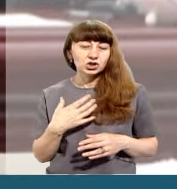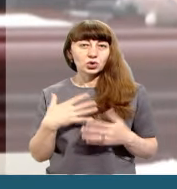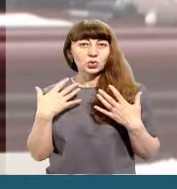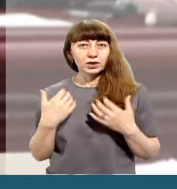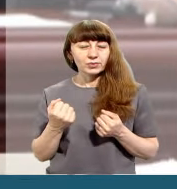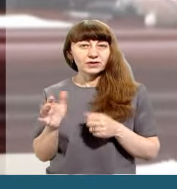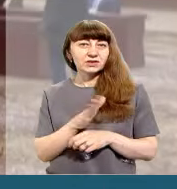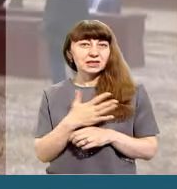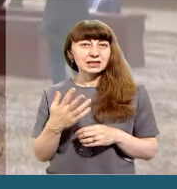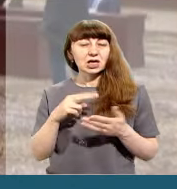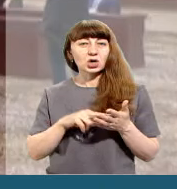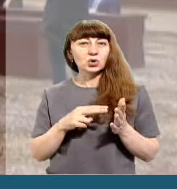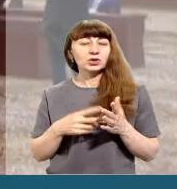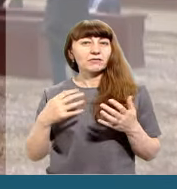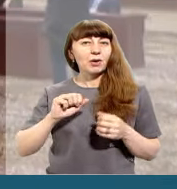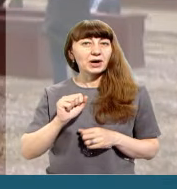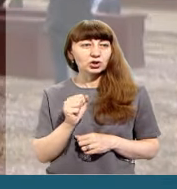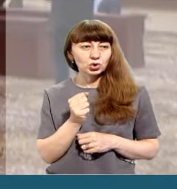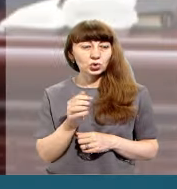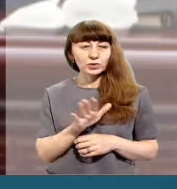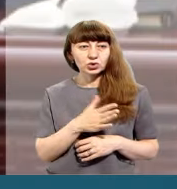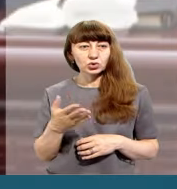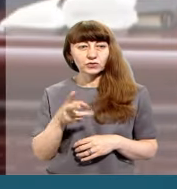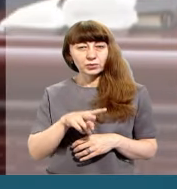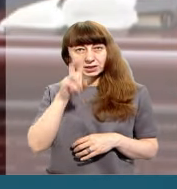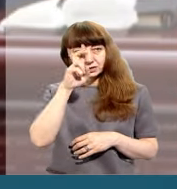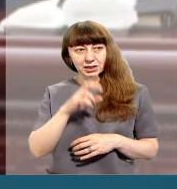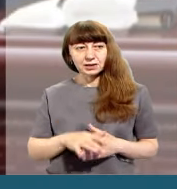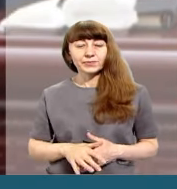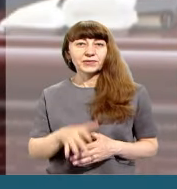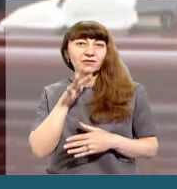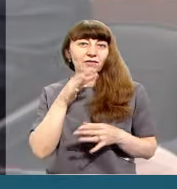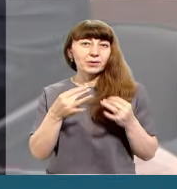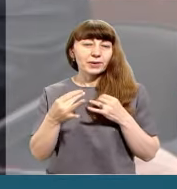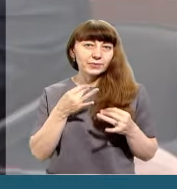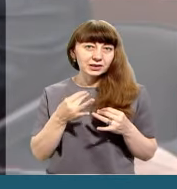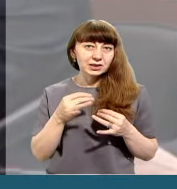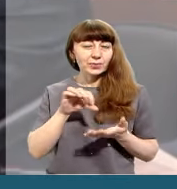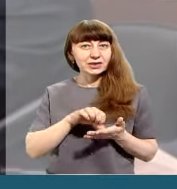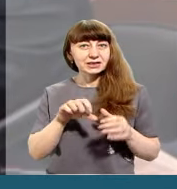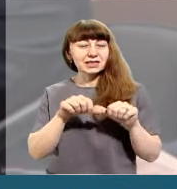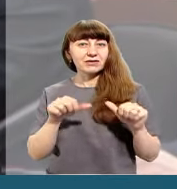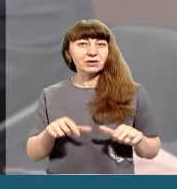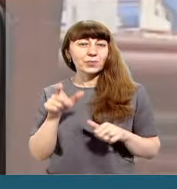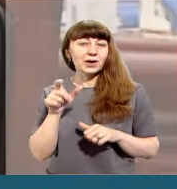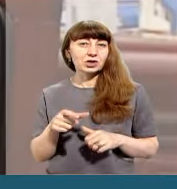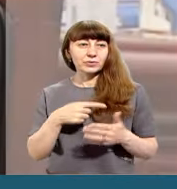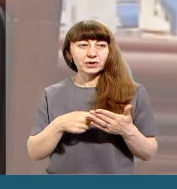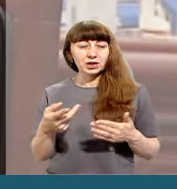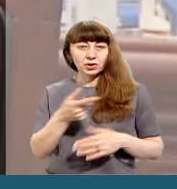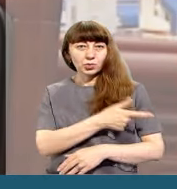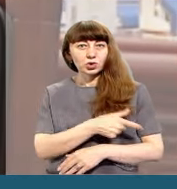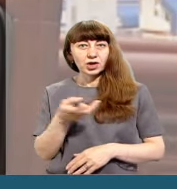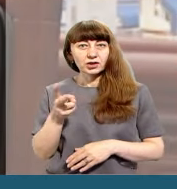вечного всестороннего стратегического партнерства между двумя странами. В ходе беседы представитель Мажилиса отметил, что депутаты двух